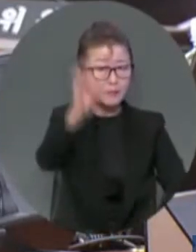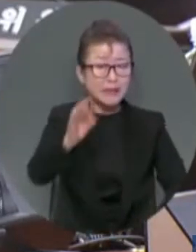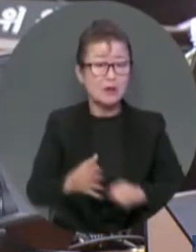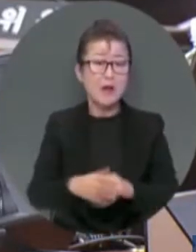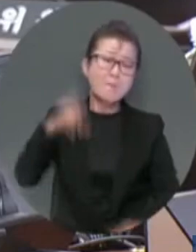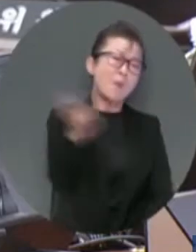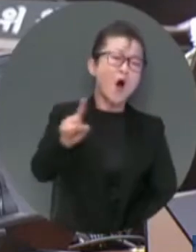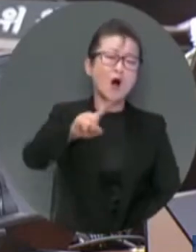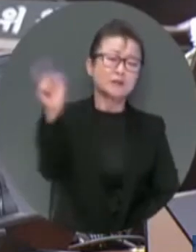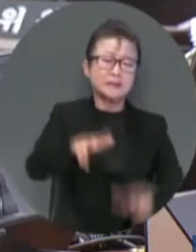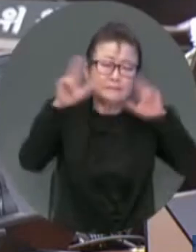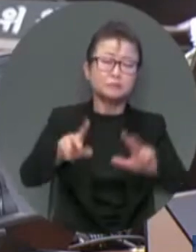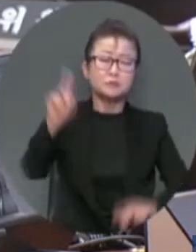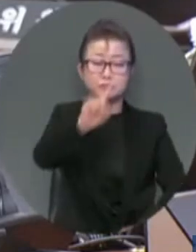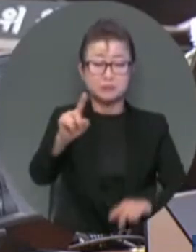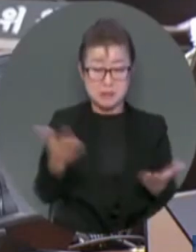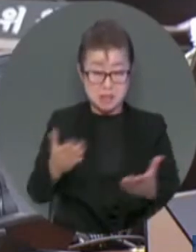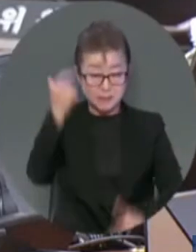뭐 하는 겁니까 지금?